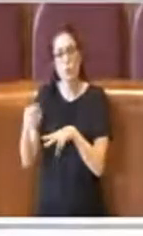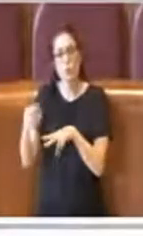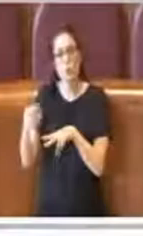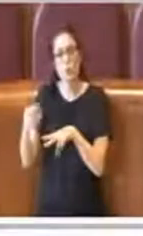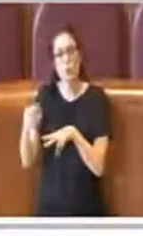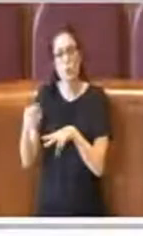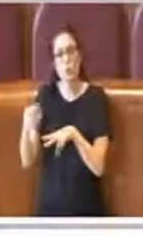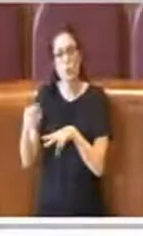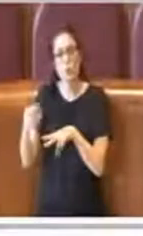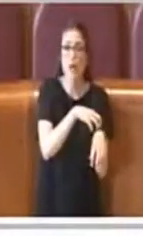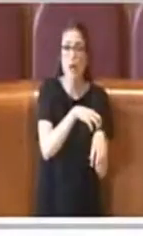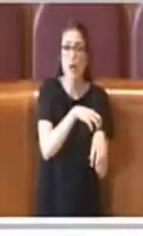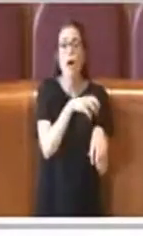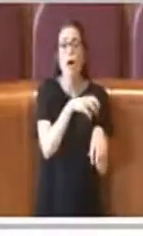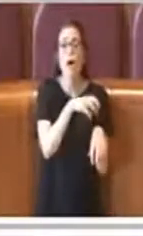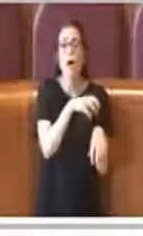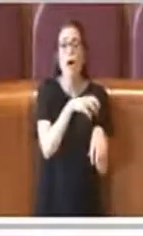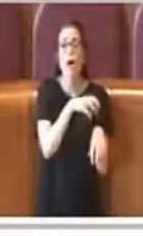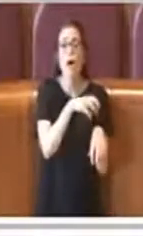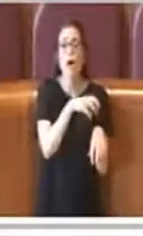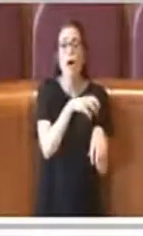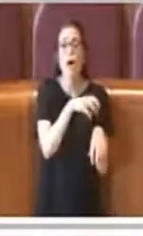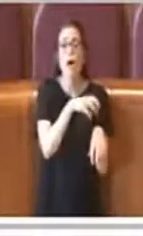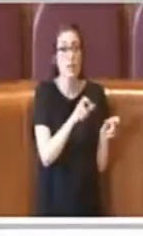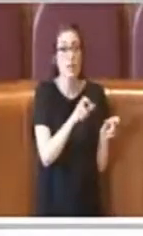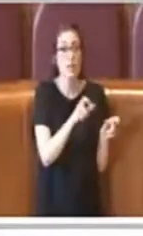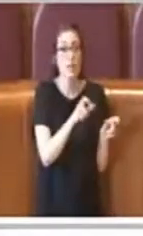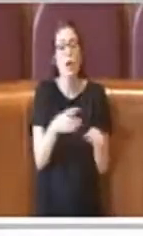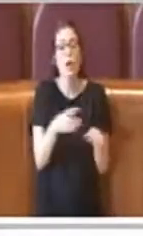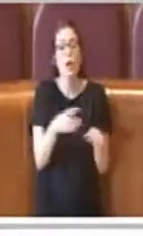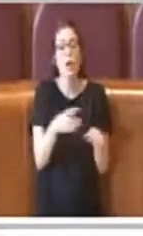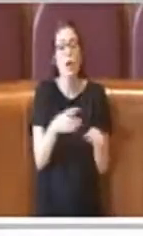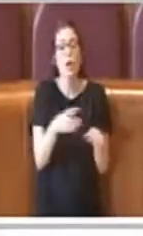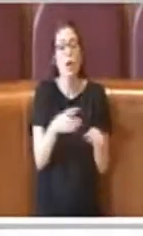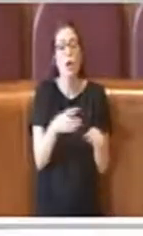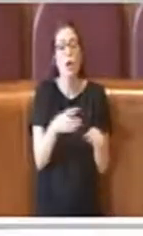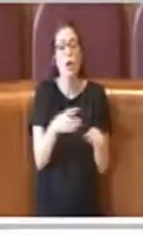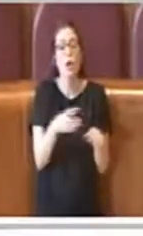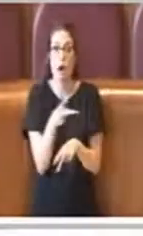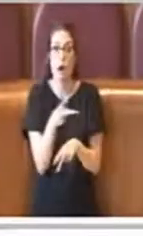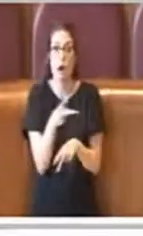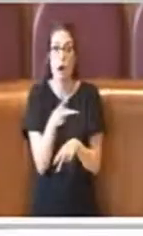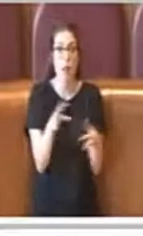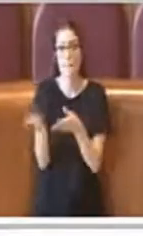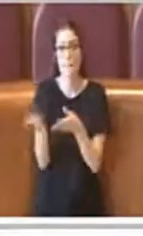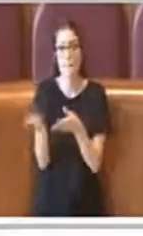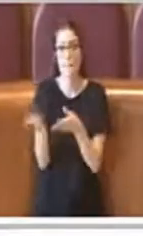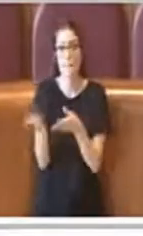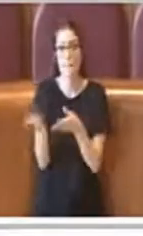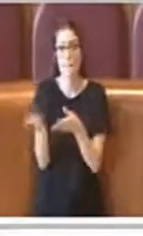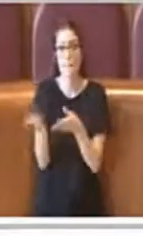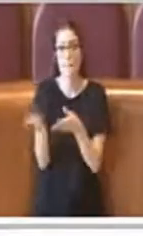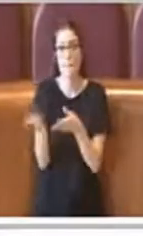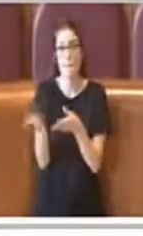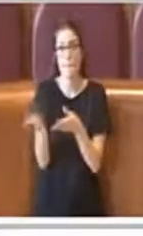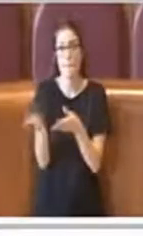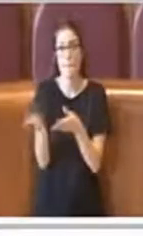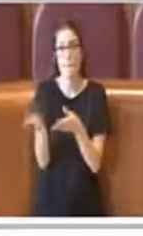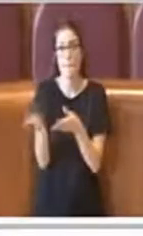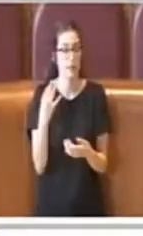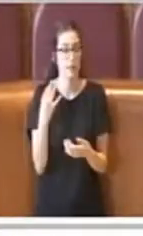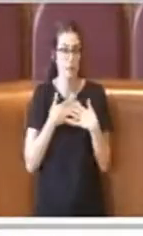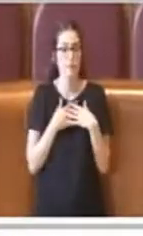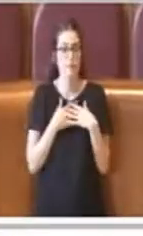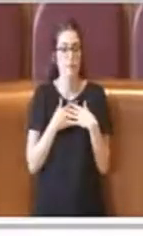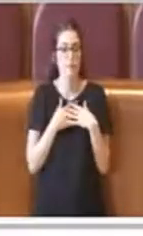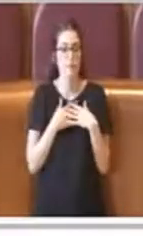e l'osmosi tra la consulta cittadina e le consulte municipali. Ultimamente non ci è sembrato di